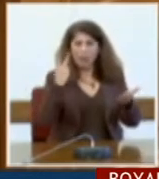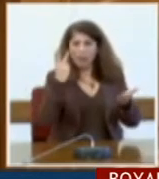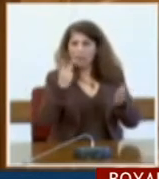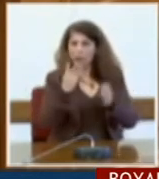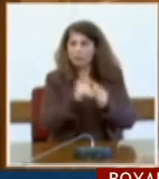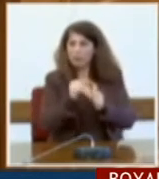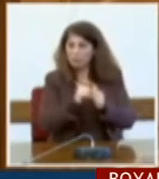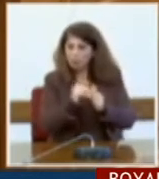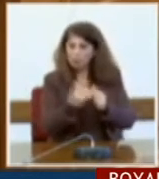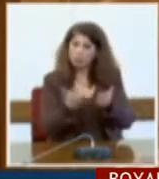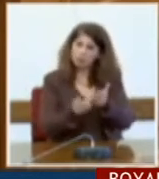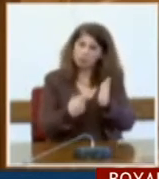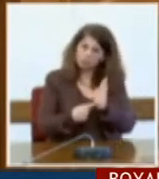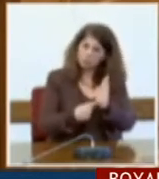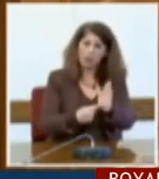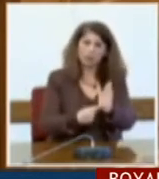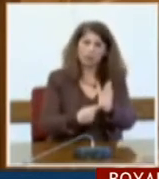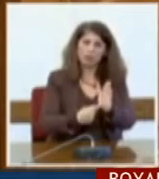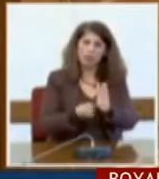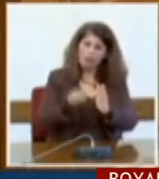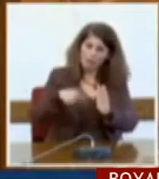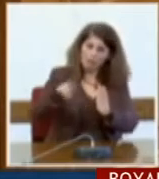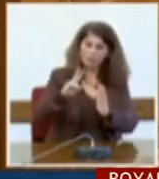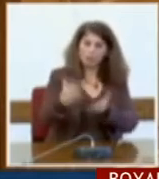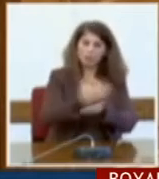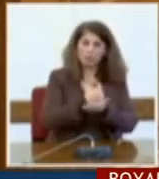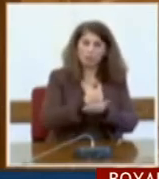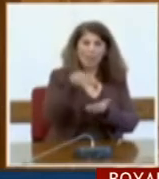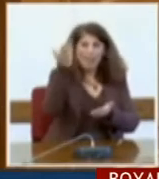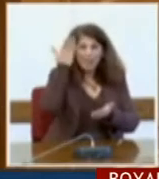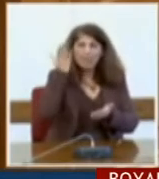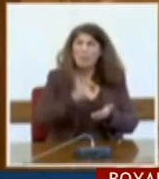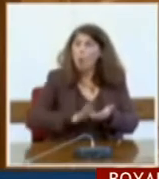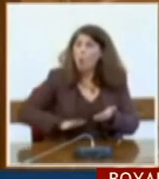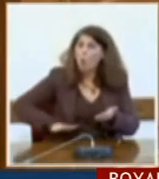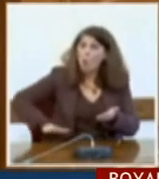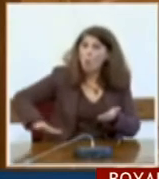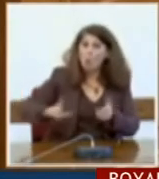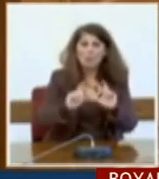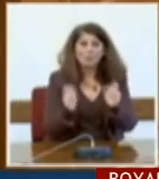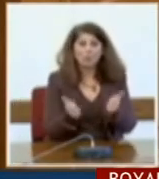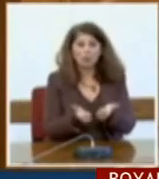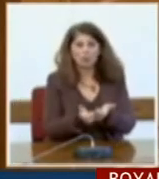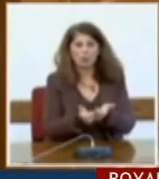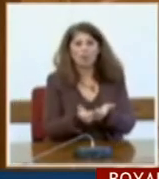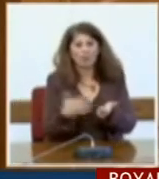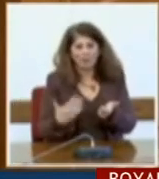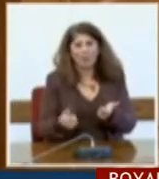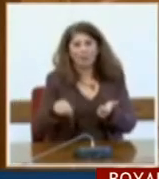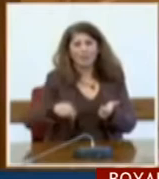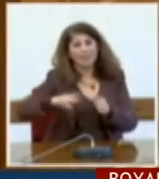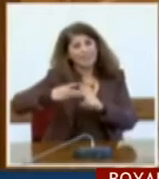στα στοιχεία αύξηση διαθέσιμου εισοδήματος, μόνο που η ακρίβεια, η μεγάλη, στη μέση ελληνική οικογένεια, ξέσπασε στο τρίτο τρίμηνο του